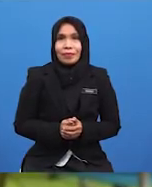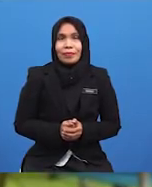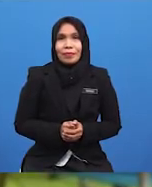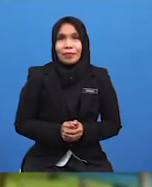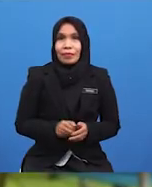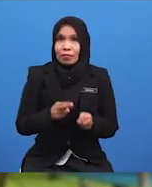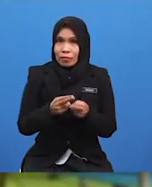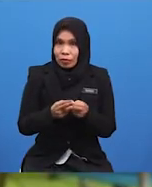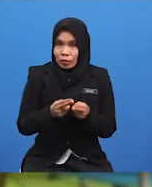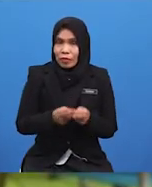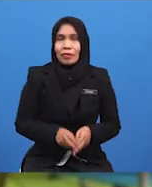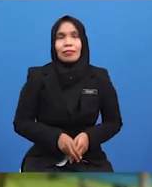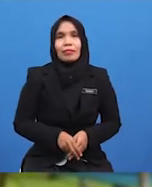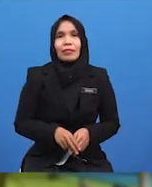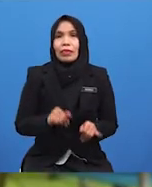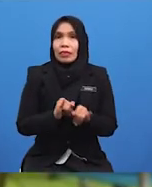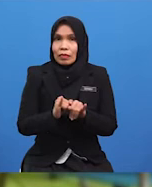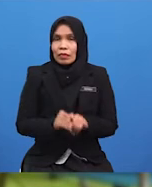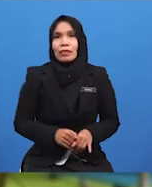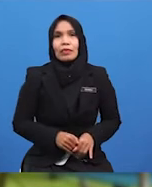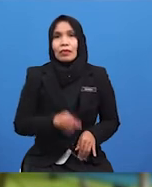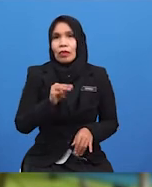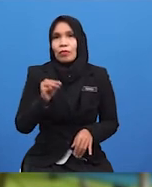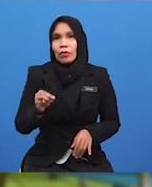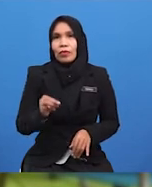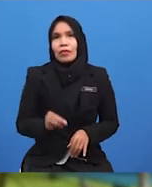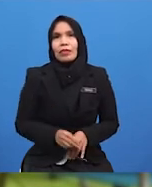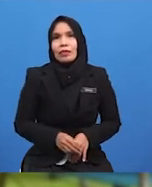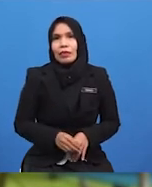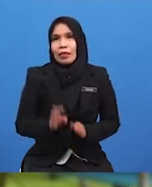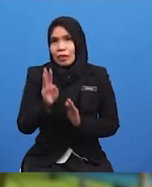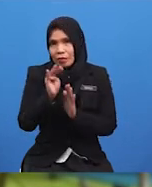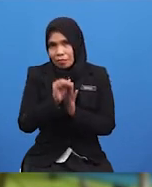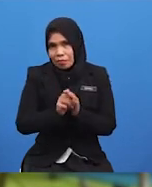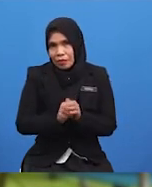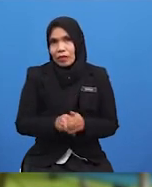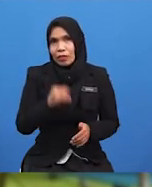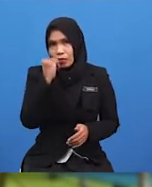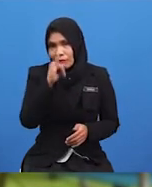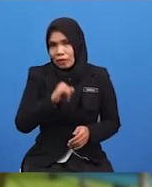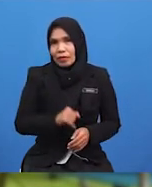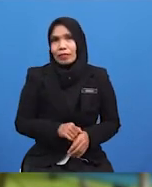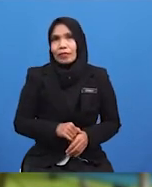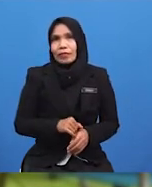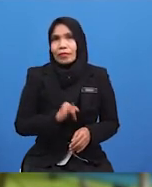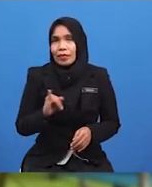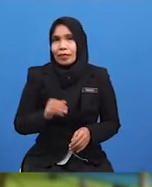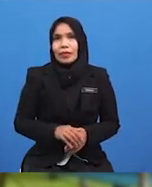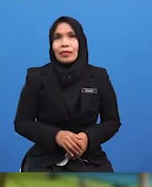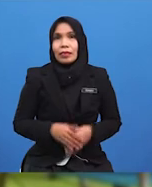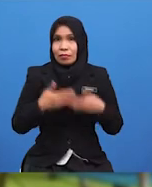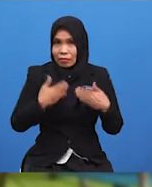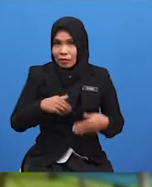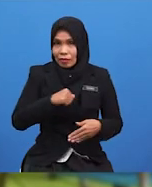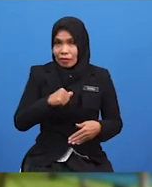sekalian menghormati diri sendiri sudah pastinya tidak akan melakukan kesalahan